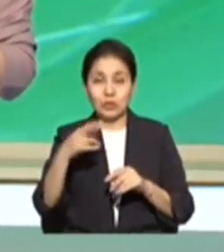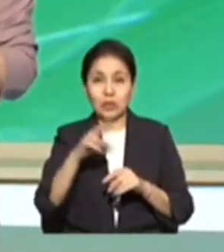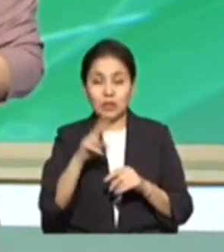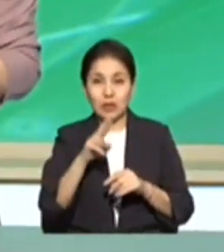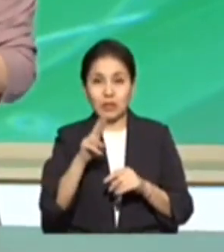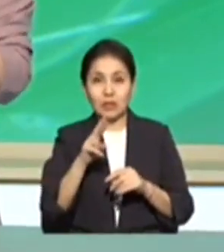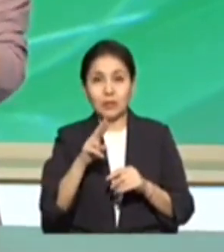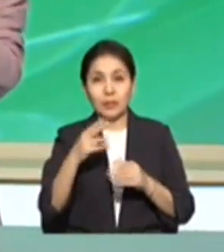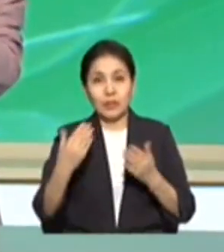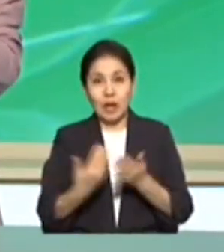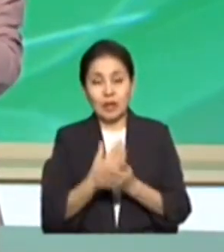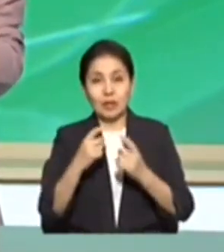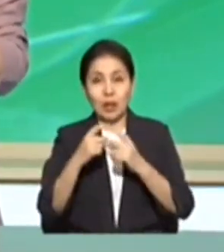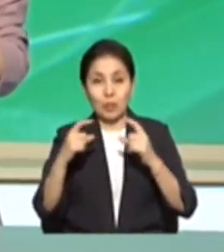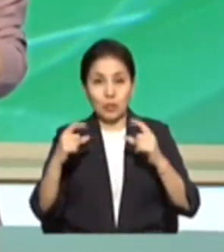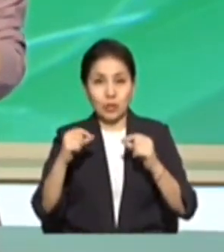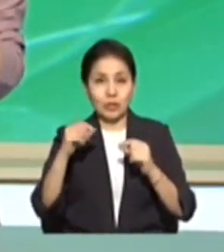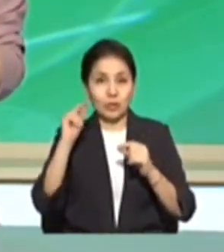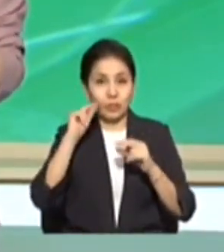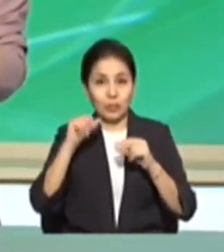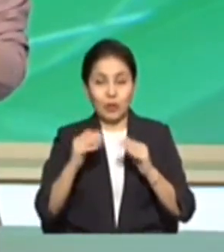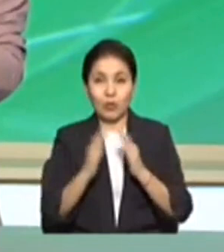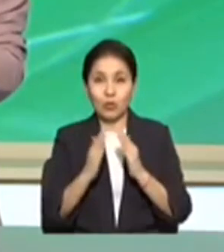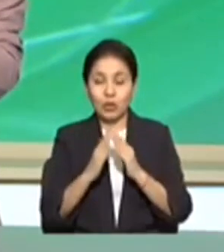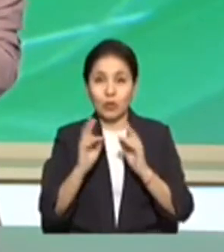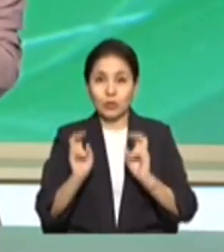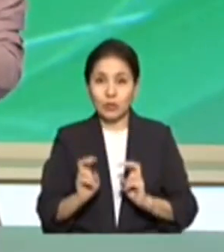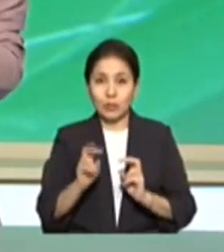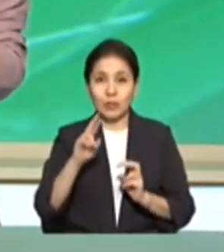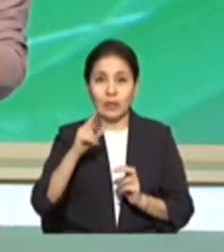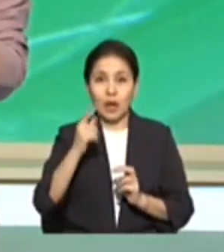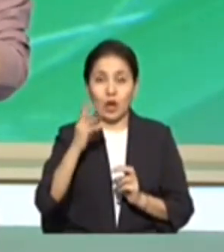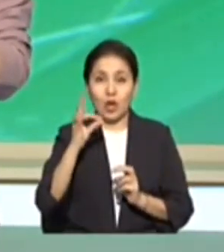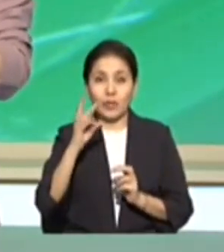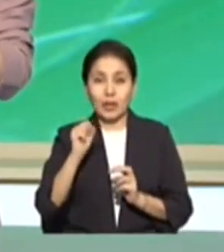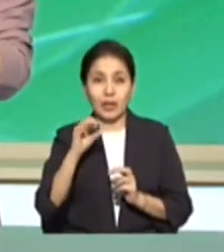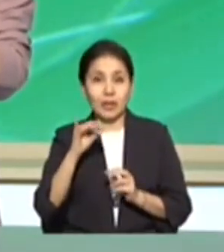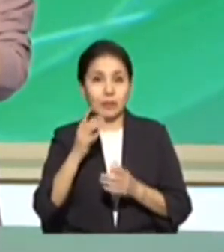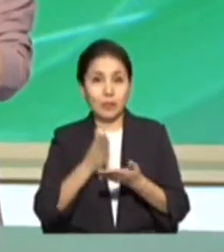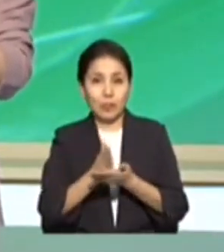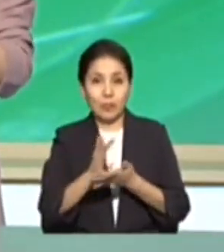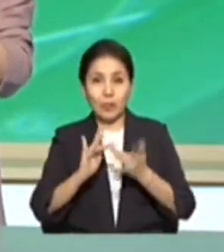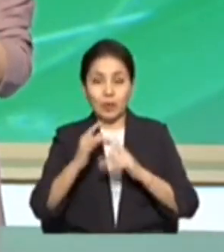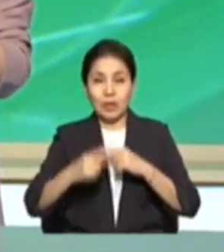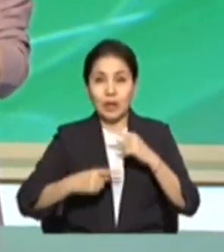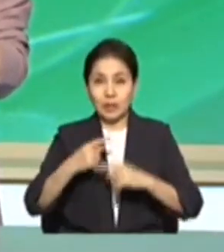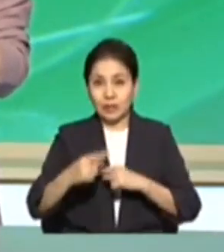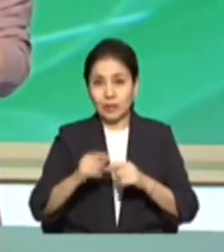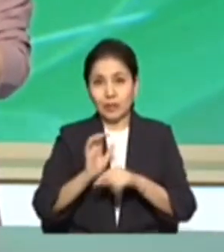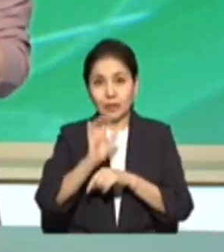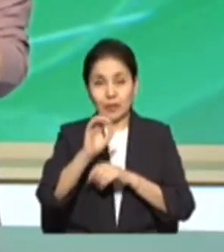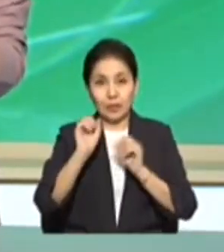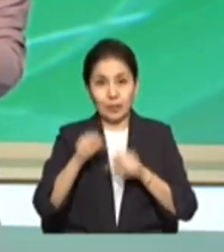30-yanvardan yangi namunadagi haydovchilik guvohnomasini uydan turib yagona interaktiv davlat xizmatlari portali yordamida olish imkoniyati